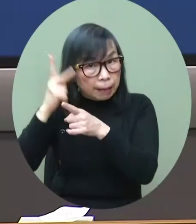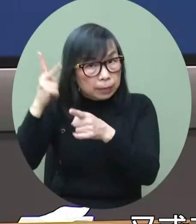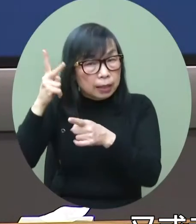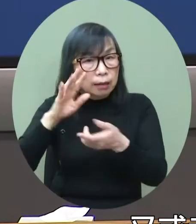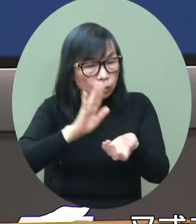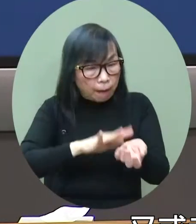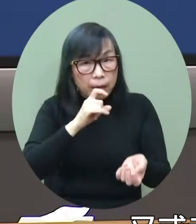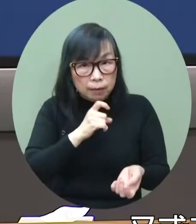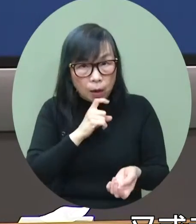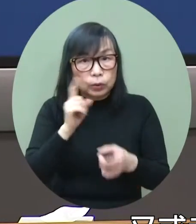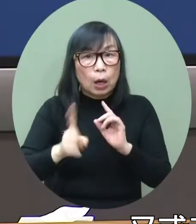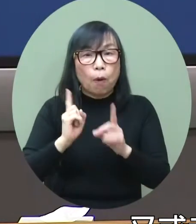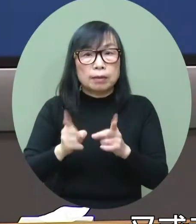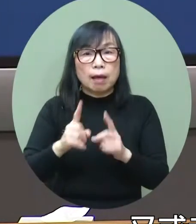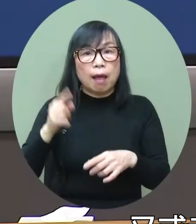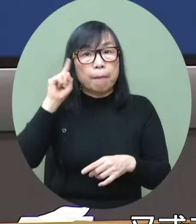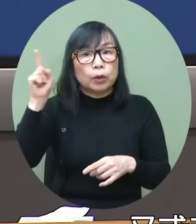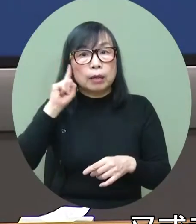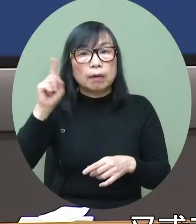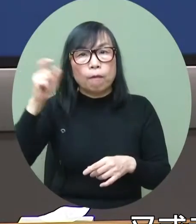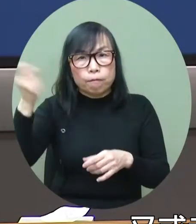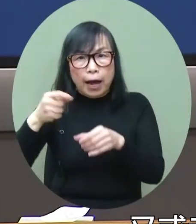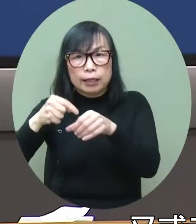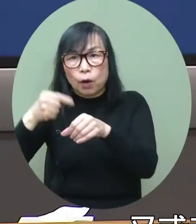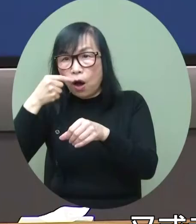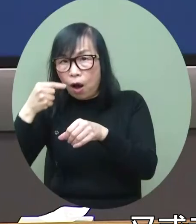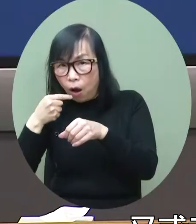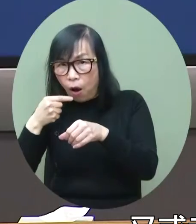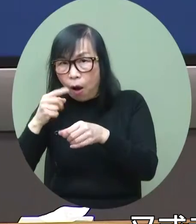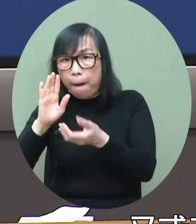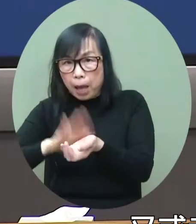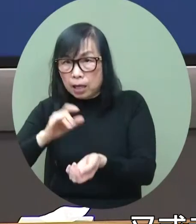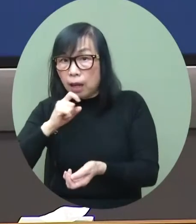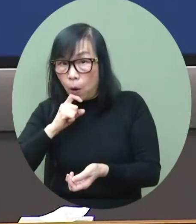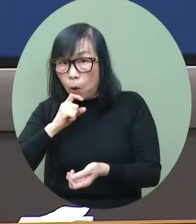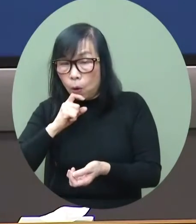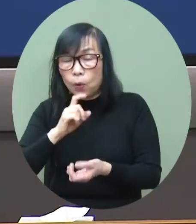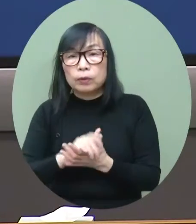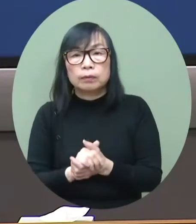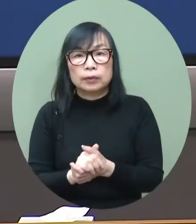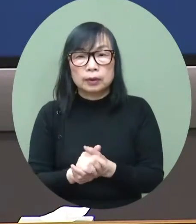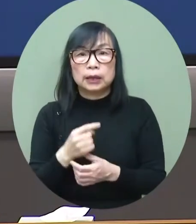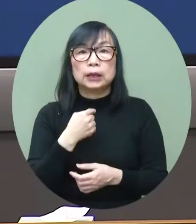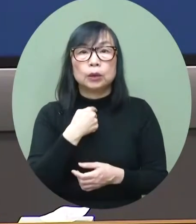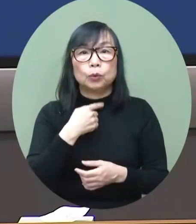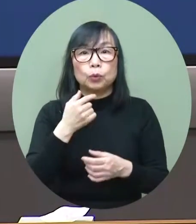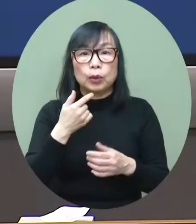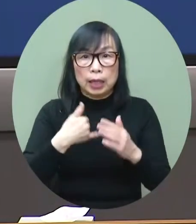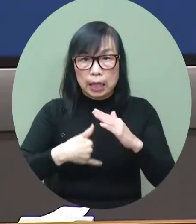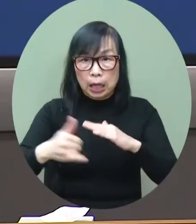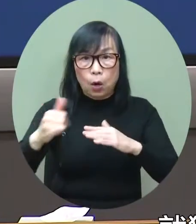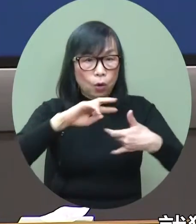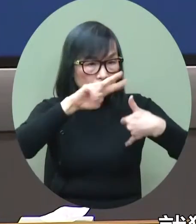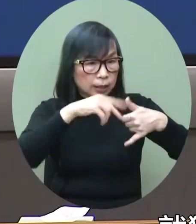性，又或者他在每一天快速抗原測試的時候呈陽性，他就需要離開這間檢